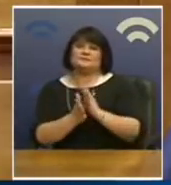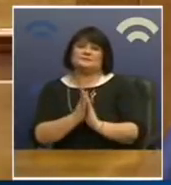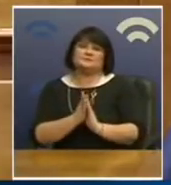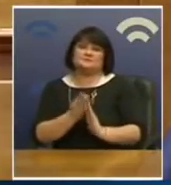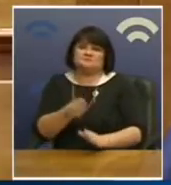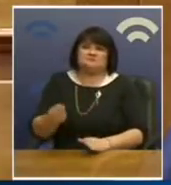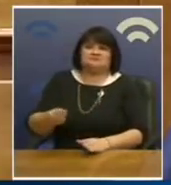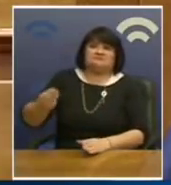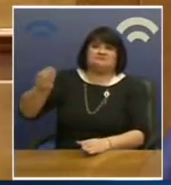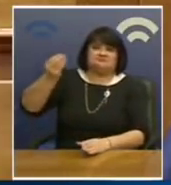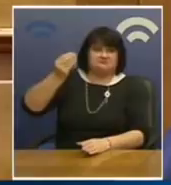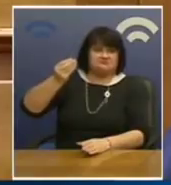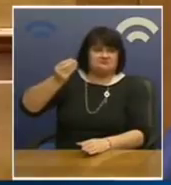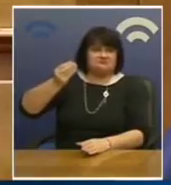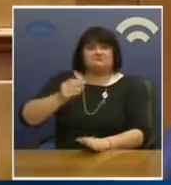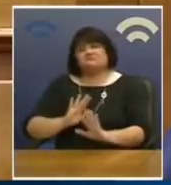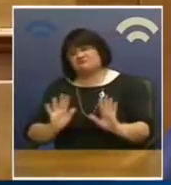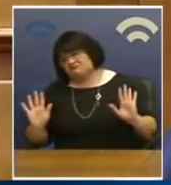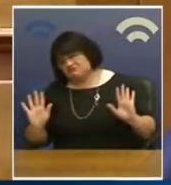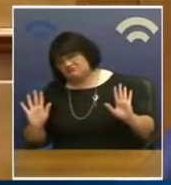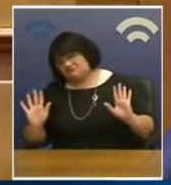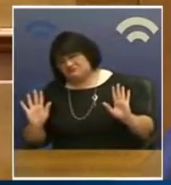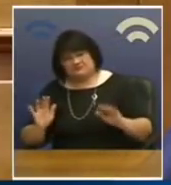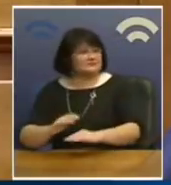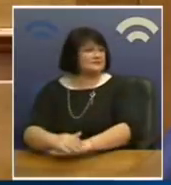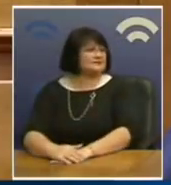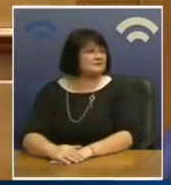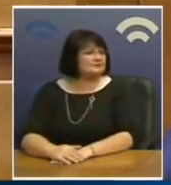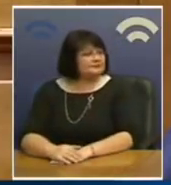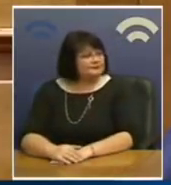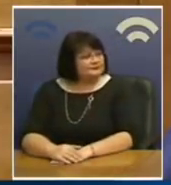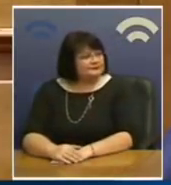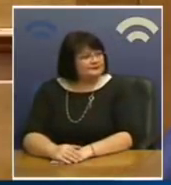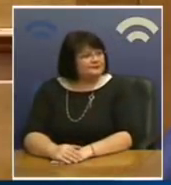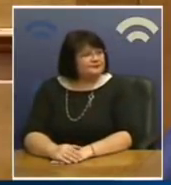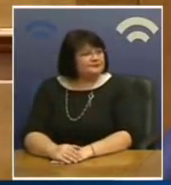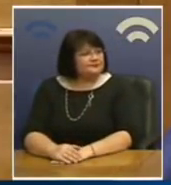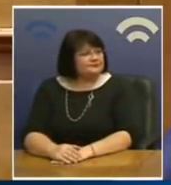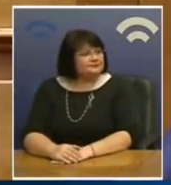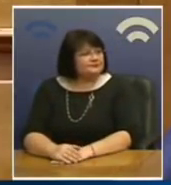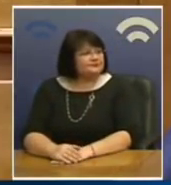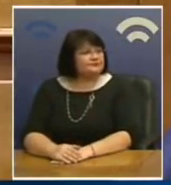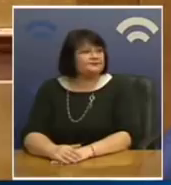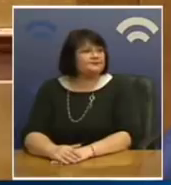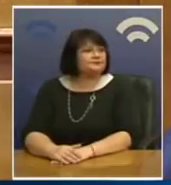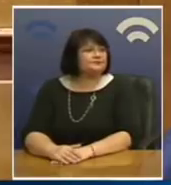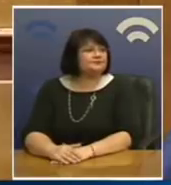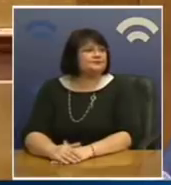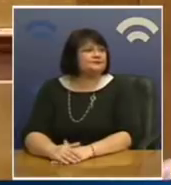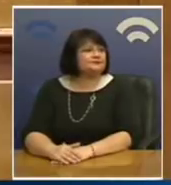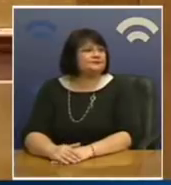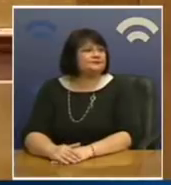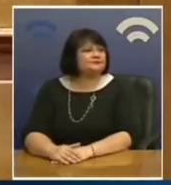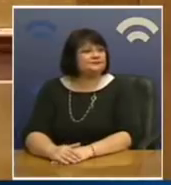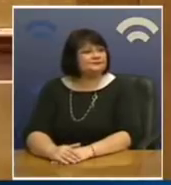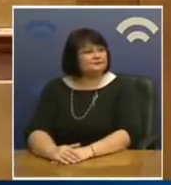άλλο πετύχει η συνταγματική αναθεώρηση σήμερα, έστω αυτά τα λίγα που θα αφήσετε, οφείλεται